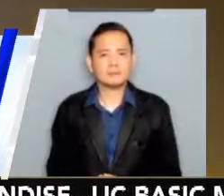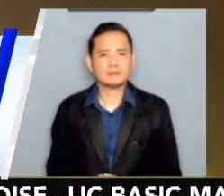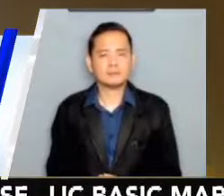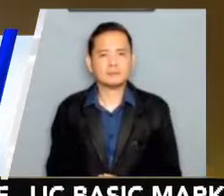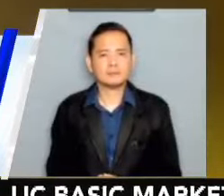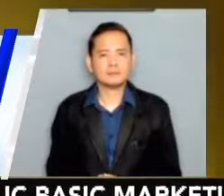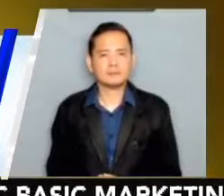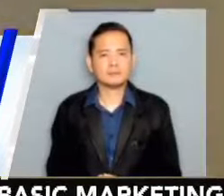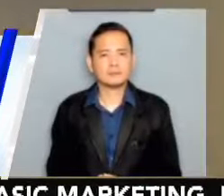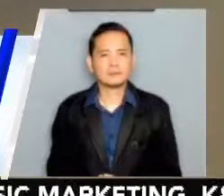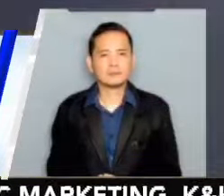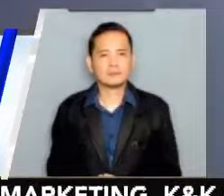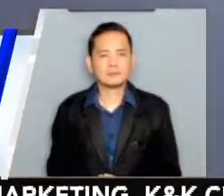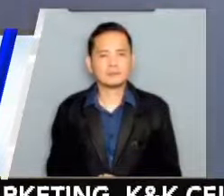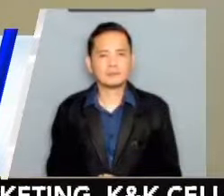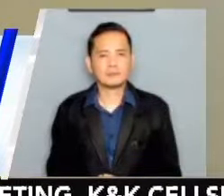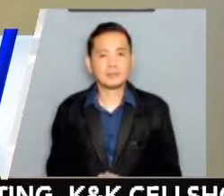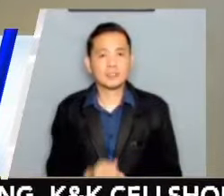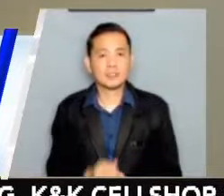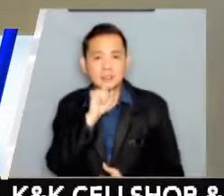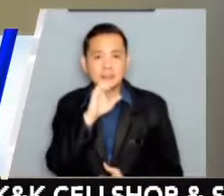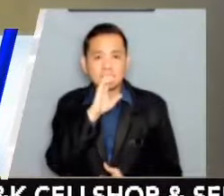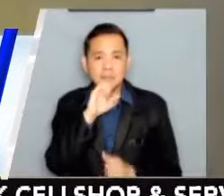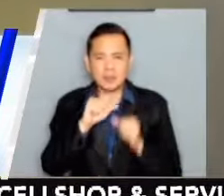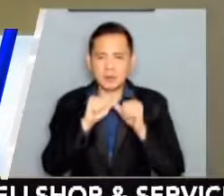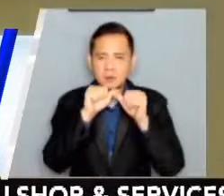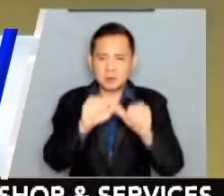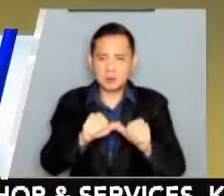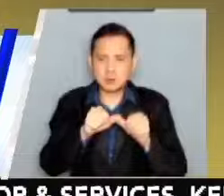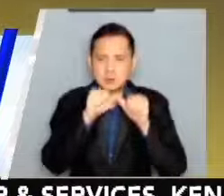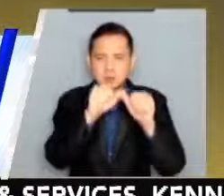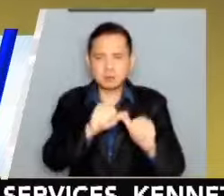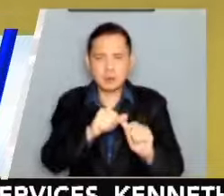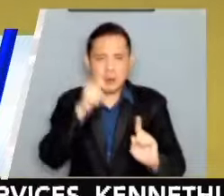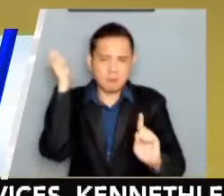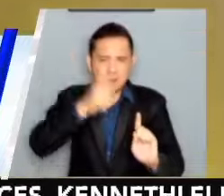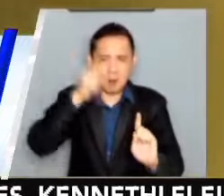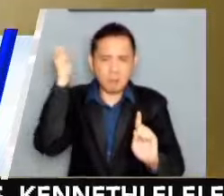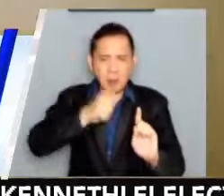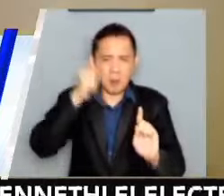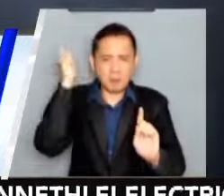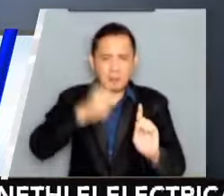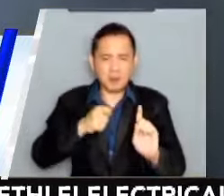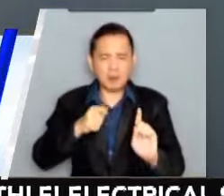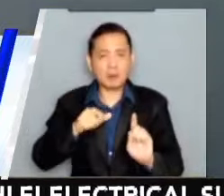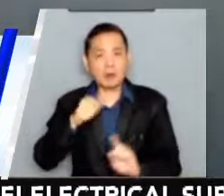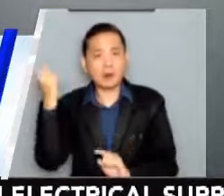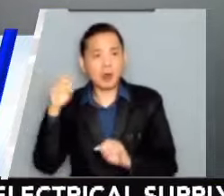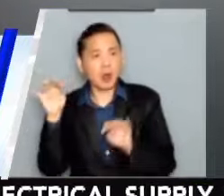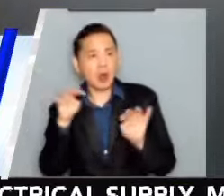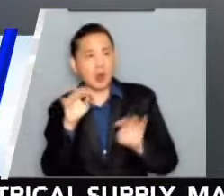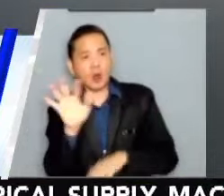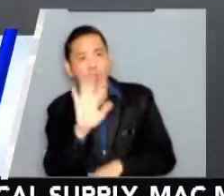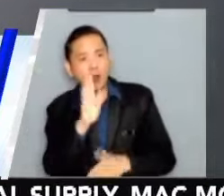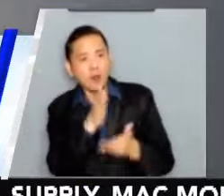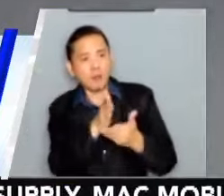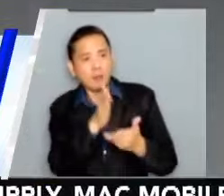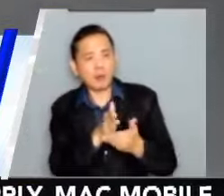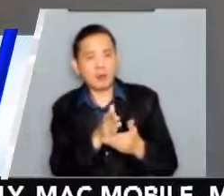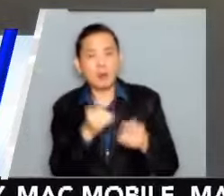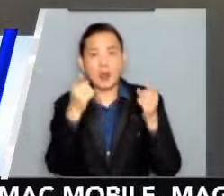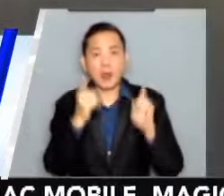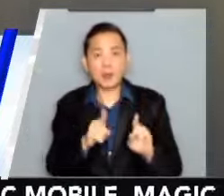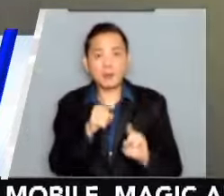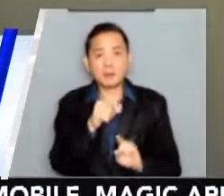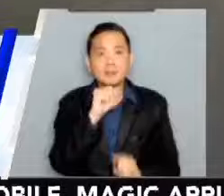Hindi tumigil ang matanda kahit pa sinisita na ng kanyang mga kapitbahay. Matapos pukpukin, pumasok sa kanyang bahay ang matanda.